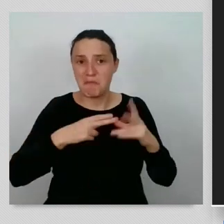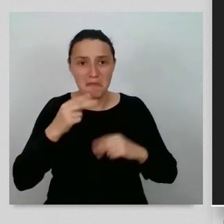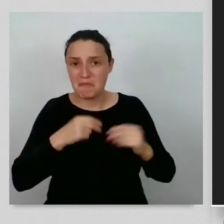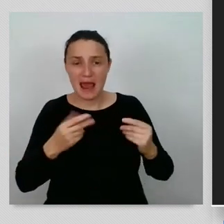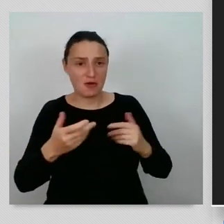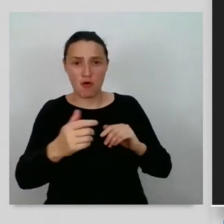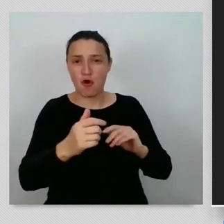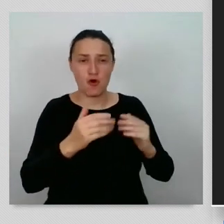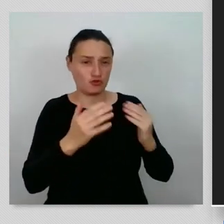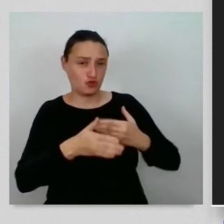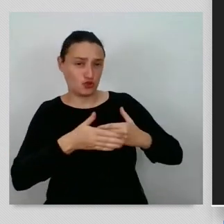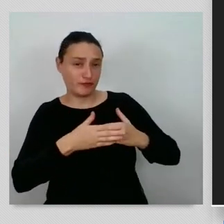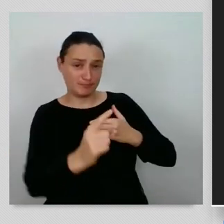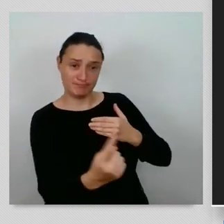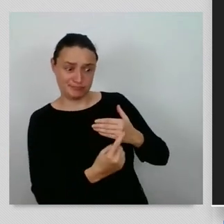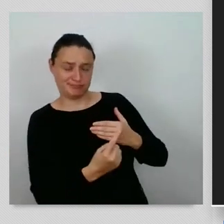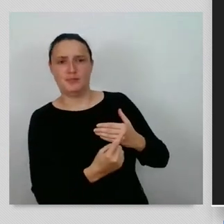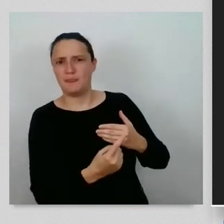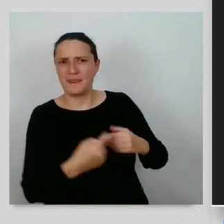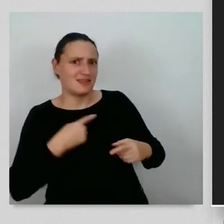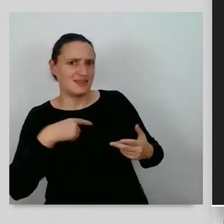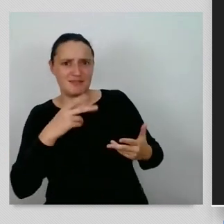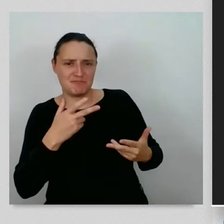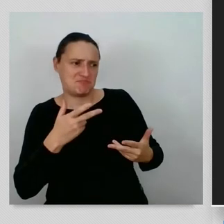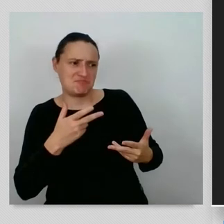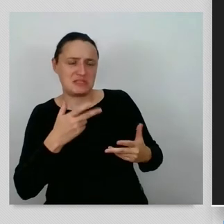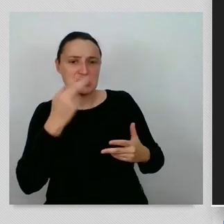drzwi, wydaje się czymś, co powinno być akceptowane